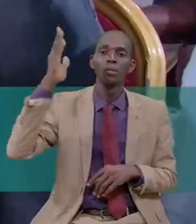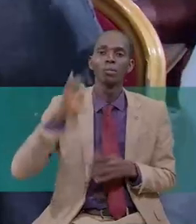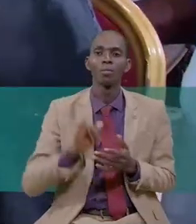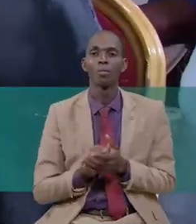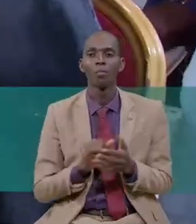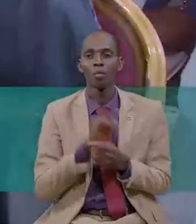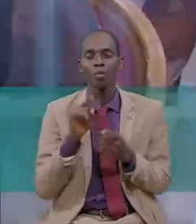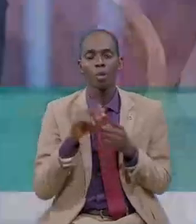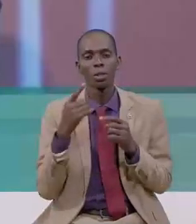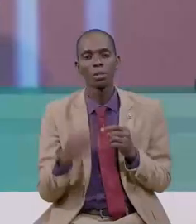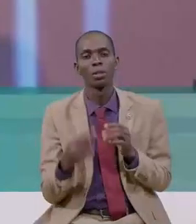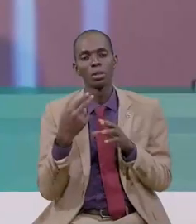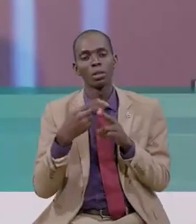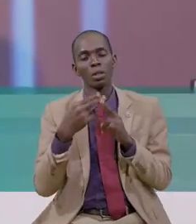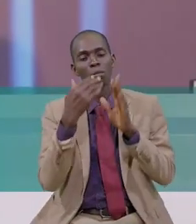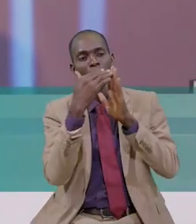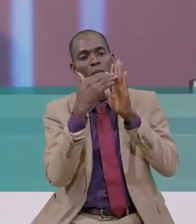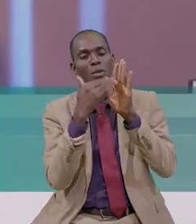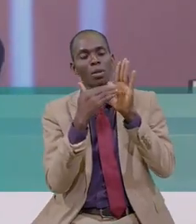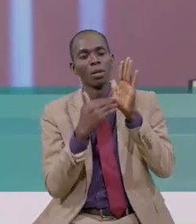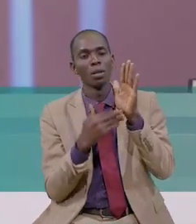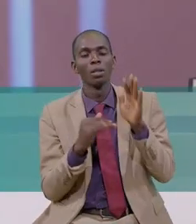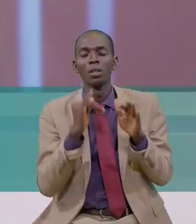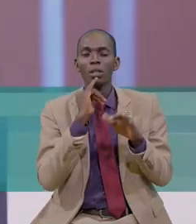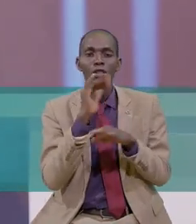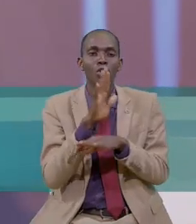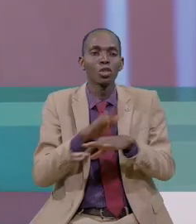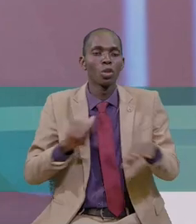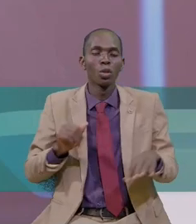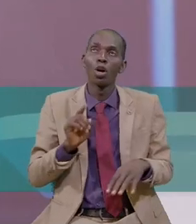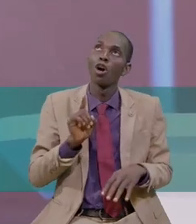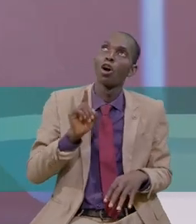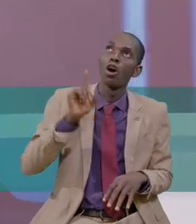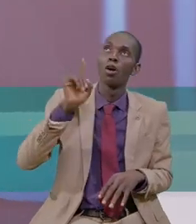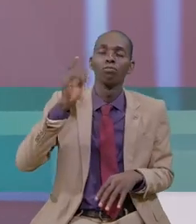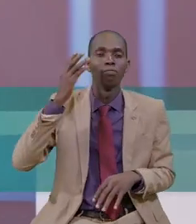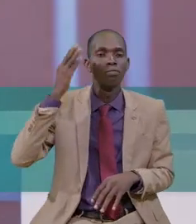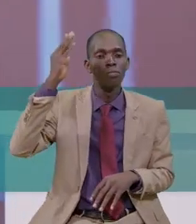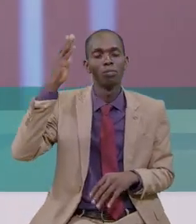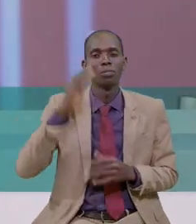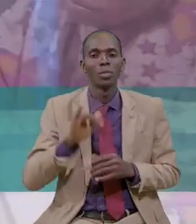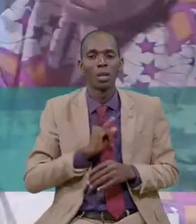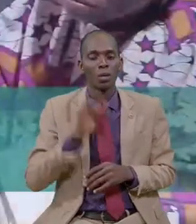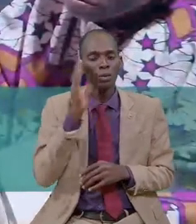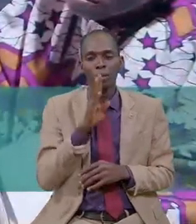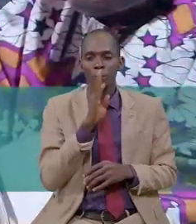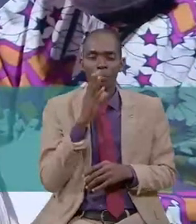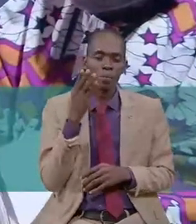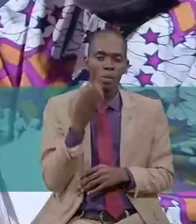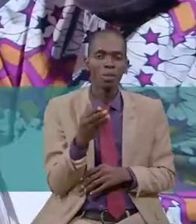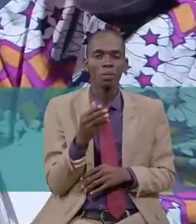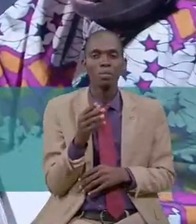quand l'appel se fera au ciel. Quand l'appel se fera au ciel, je